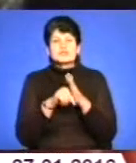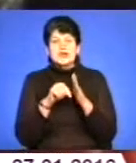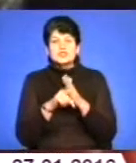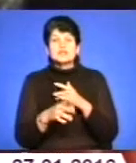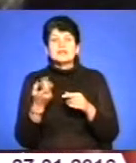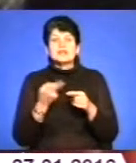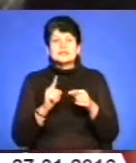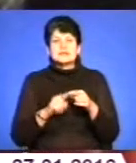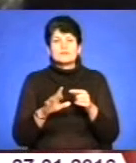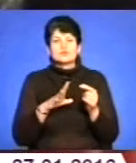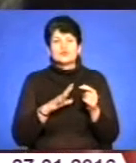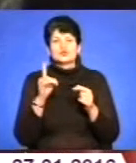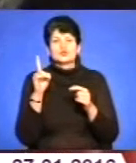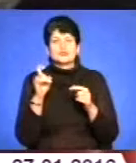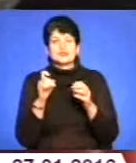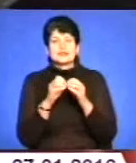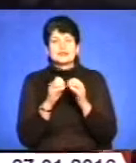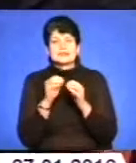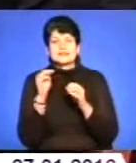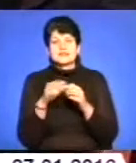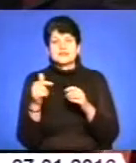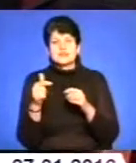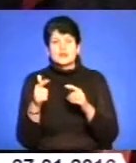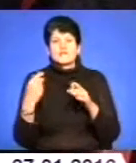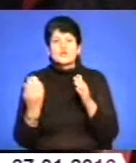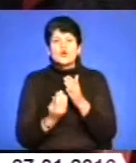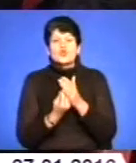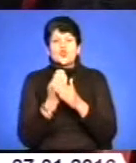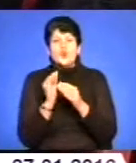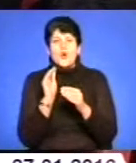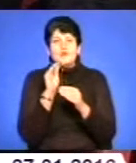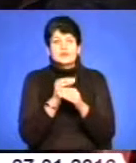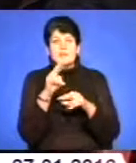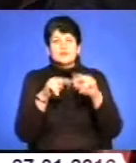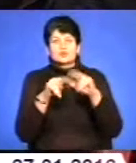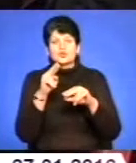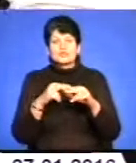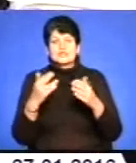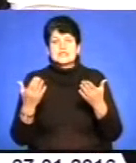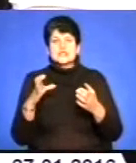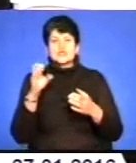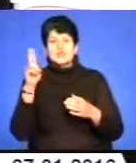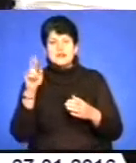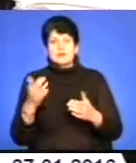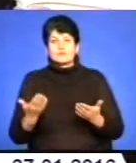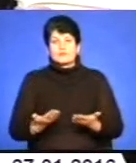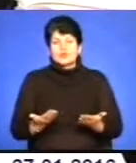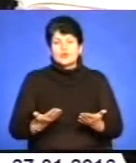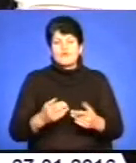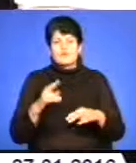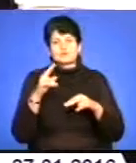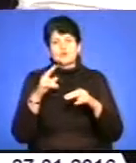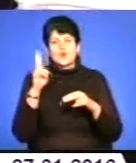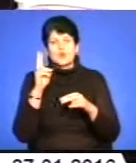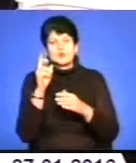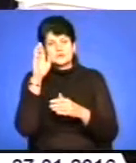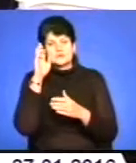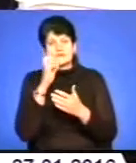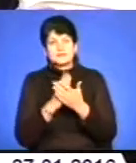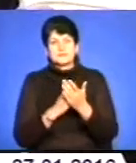мільйонів 610 тисяч гривень, минулоріч вклали у відновлення або побудову соціальних та житлово-комунальних об'єктів, а також культурних та